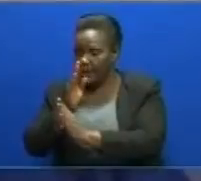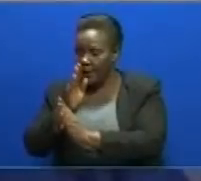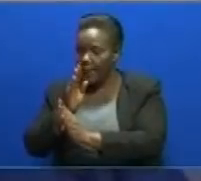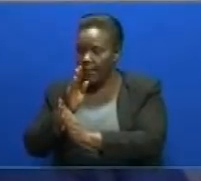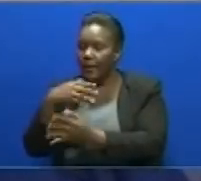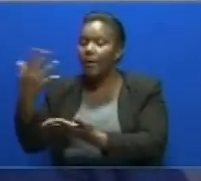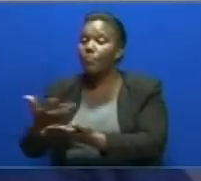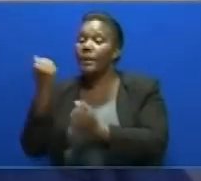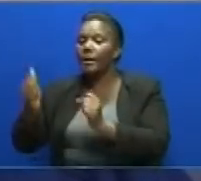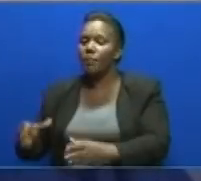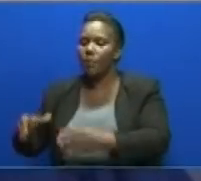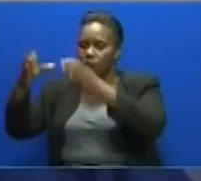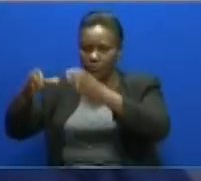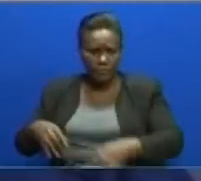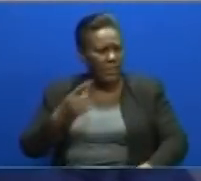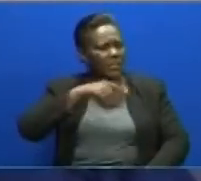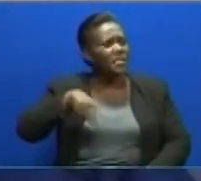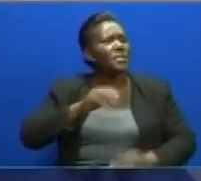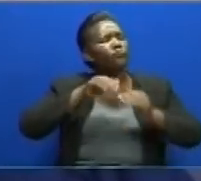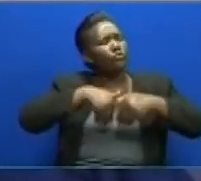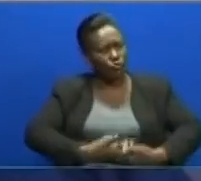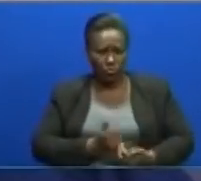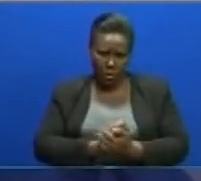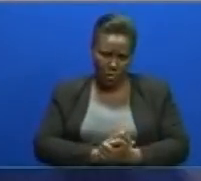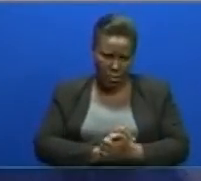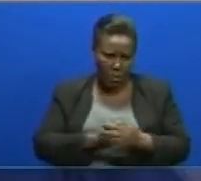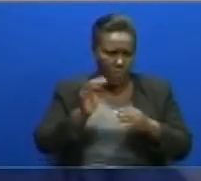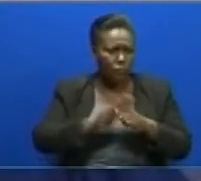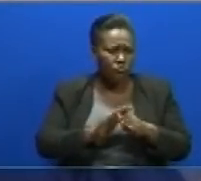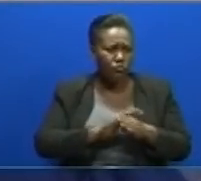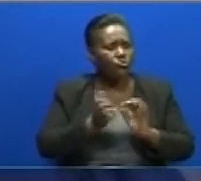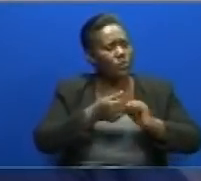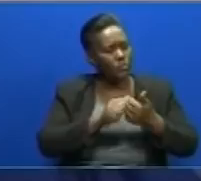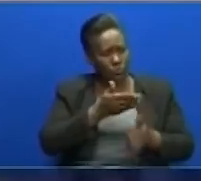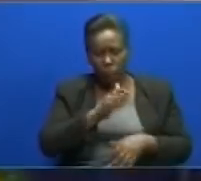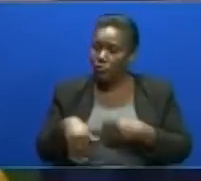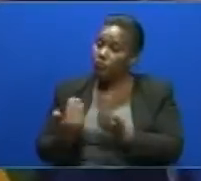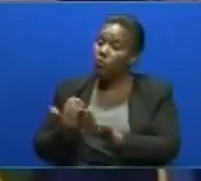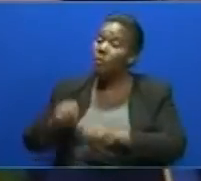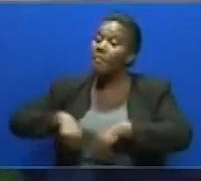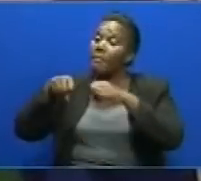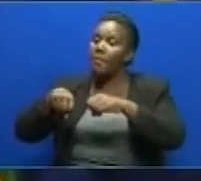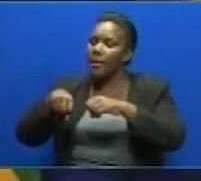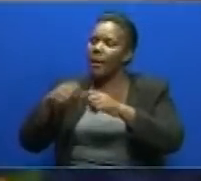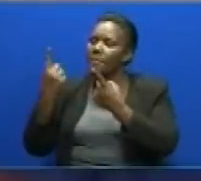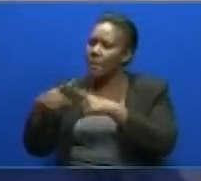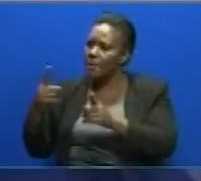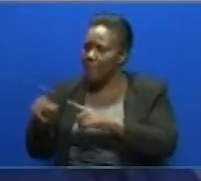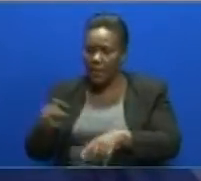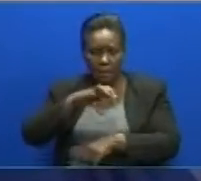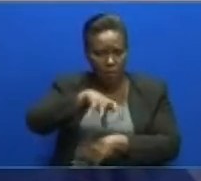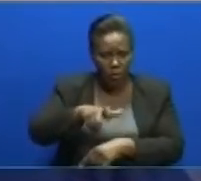Kwa tumechoka, tumechoshwa na dhuluma zinazoendelea dhidi ya wakulima wetu. Naomba mamlaka husika sasa, kwa maana ya ngazi za juu, mkoa na